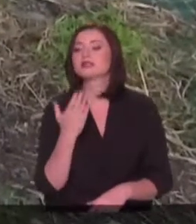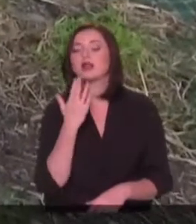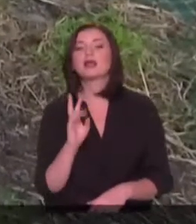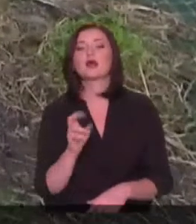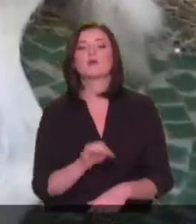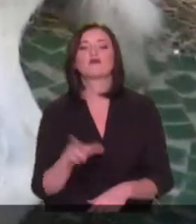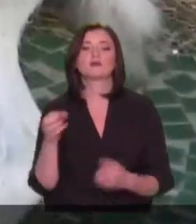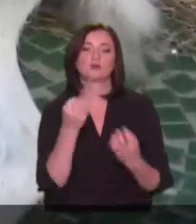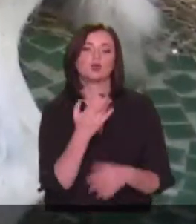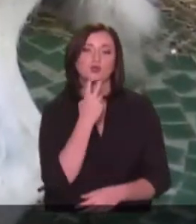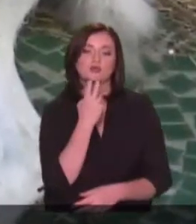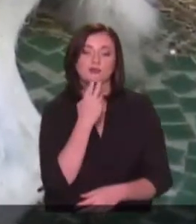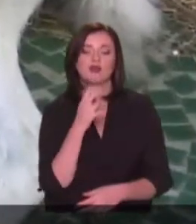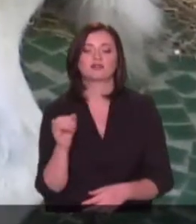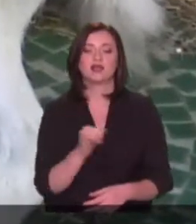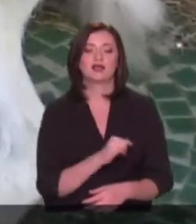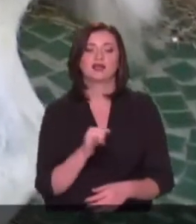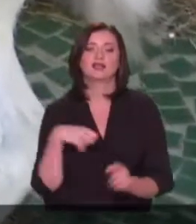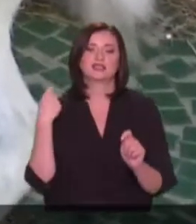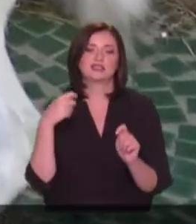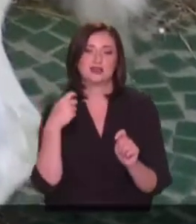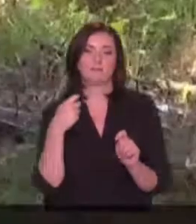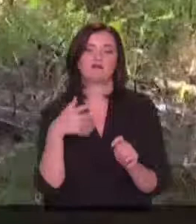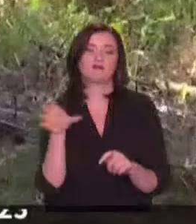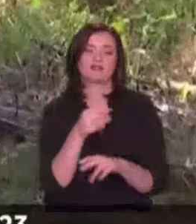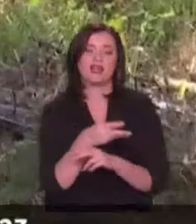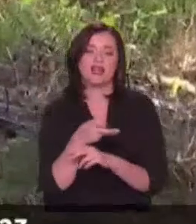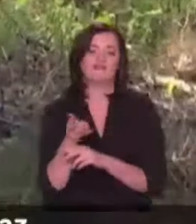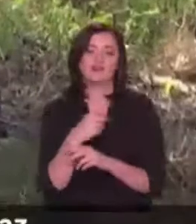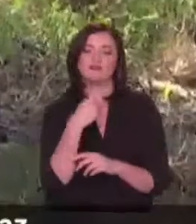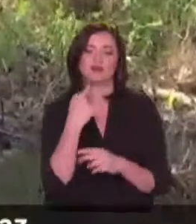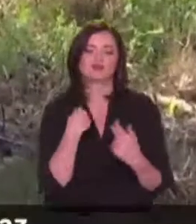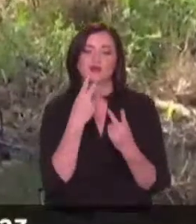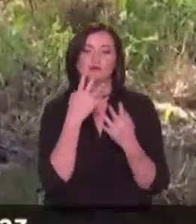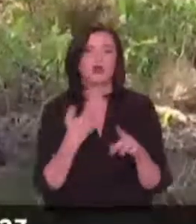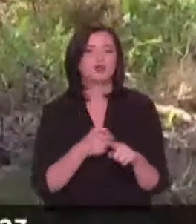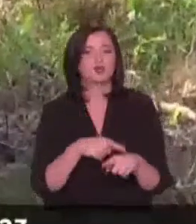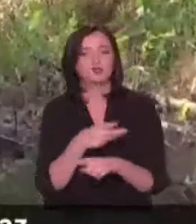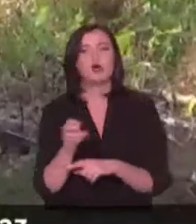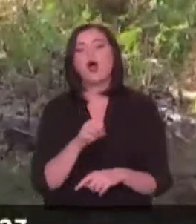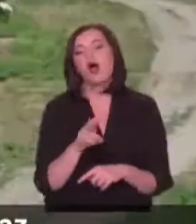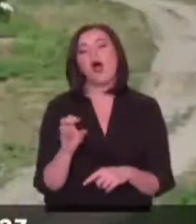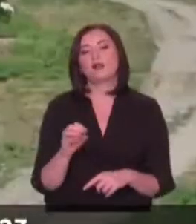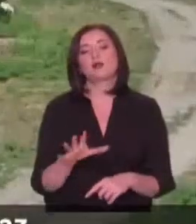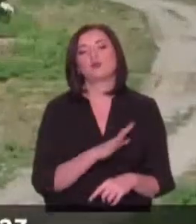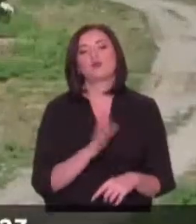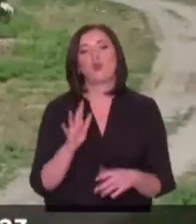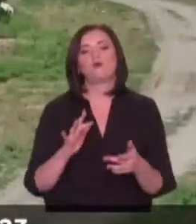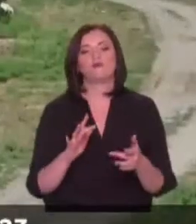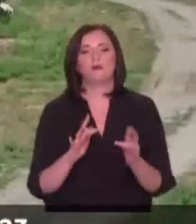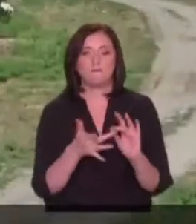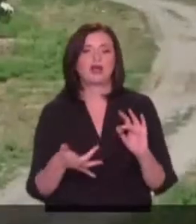сказала, він просто сміявся і знімав все на відео. Каже, я не бачила цього відео, але воно було в мережі